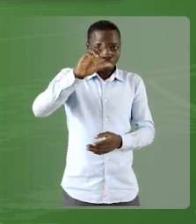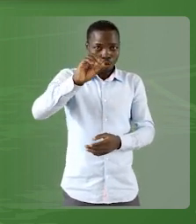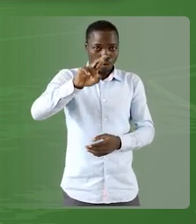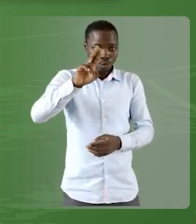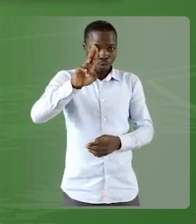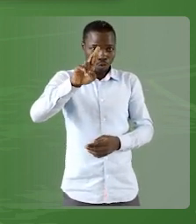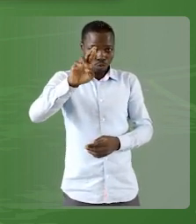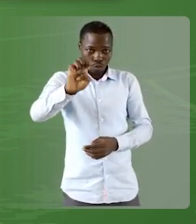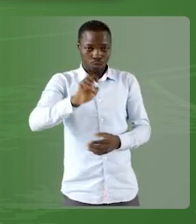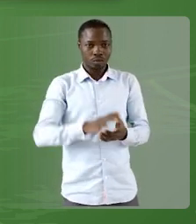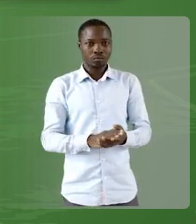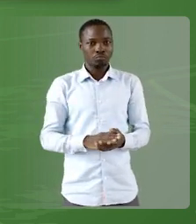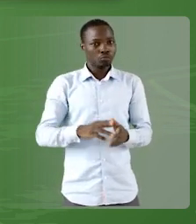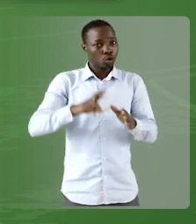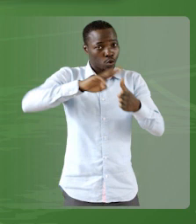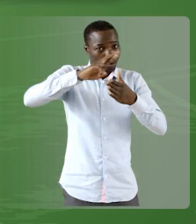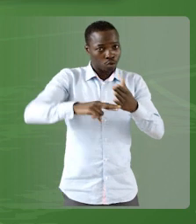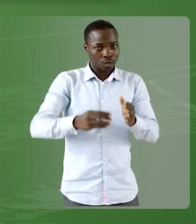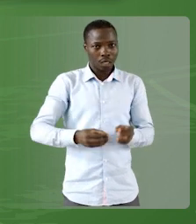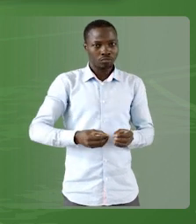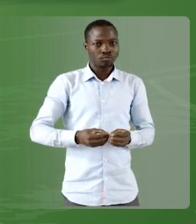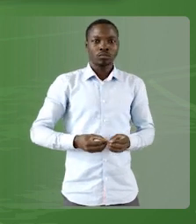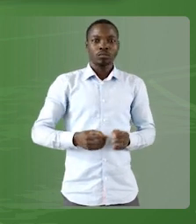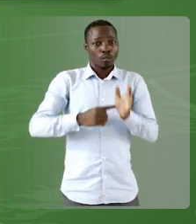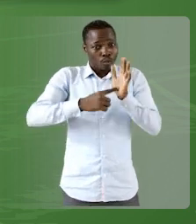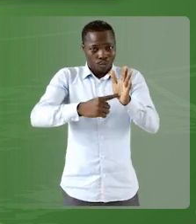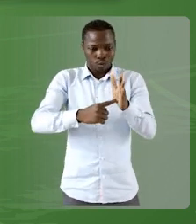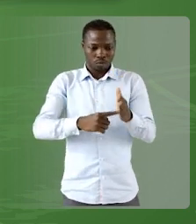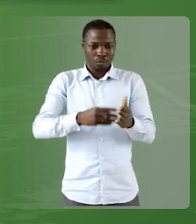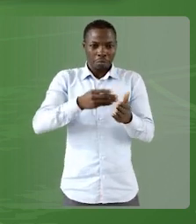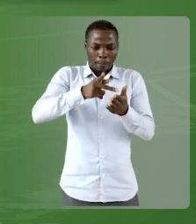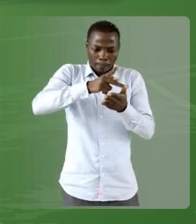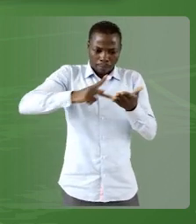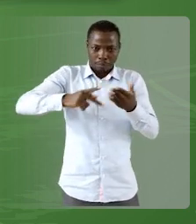flocons. Entendez par flocons de petites masses